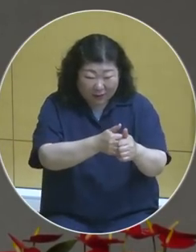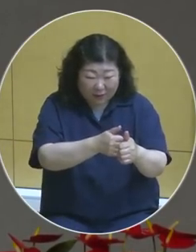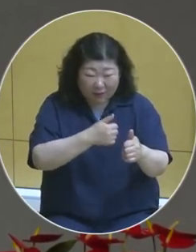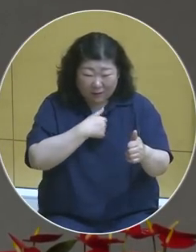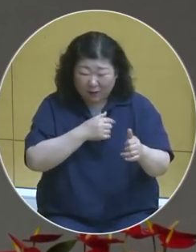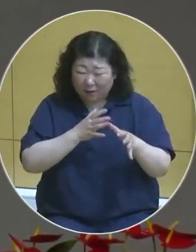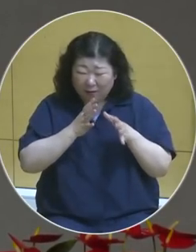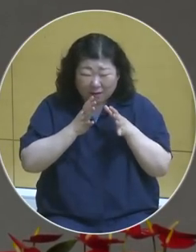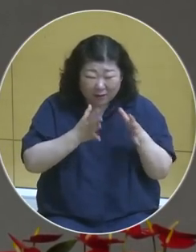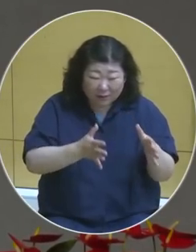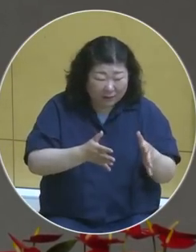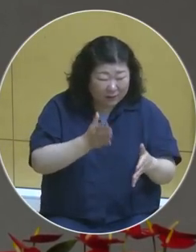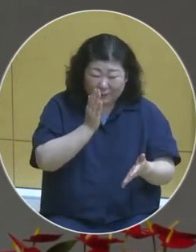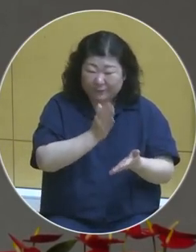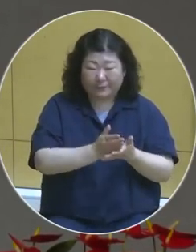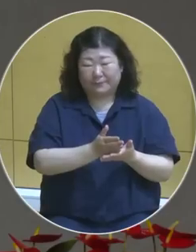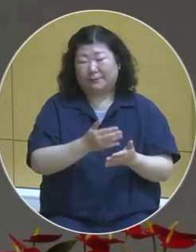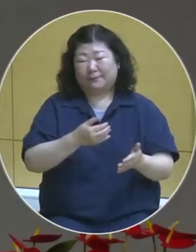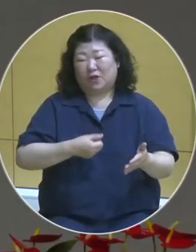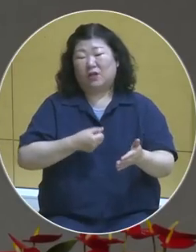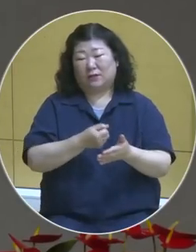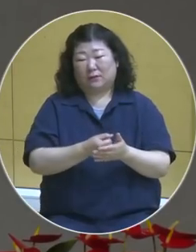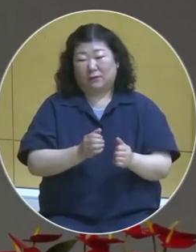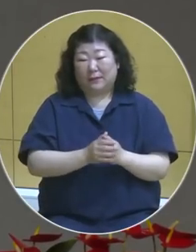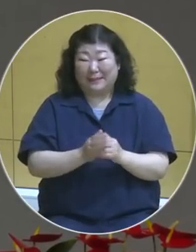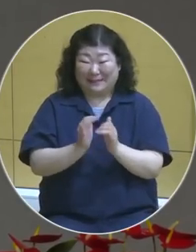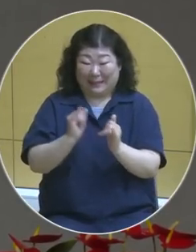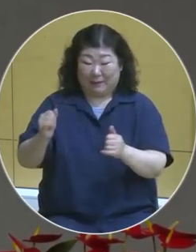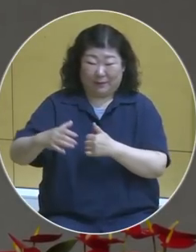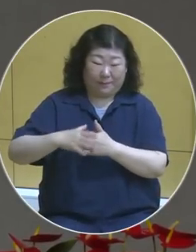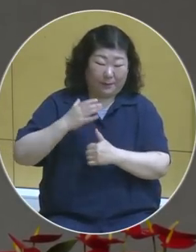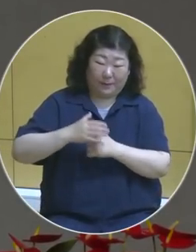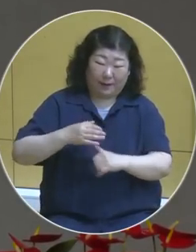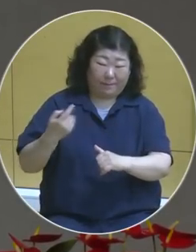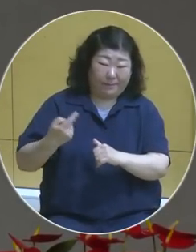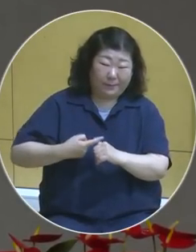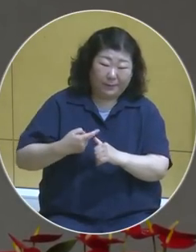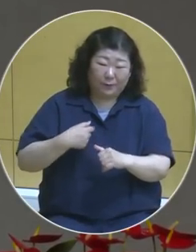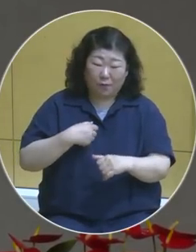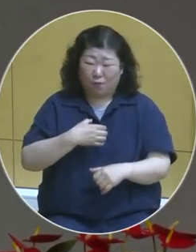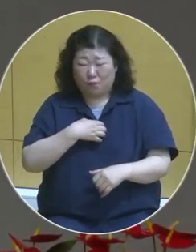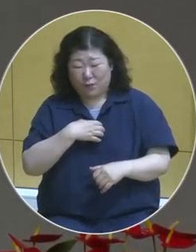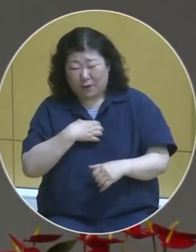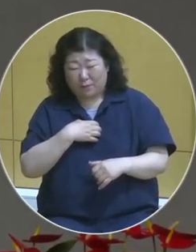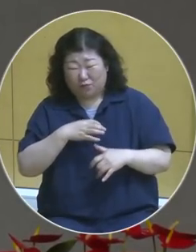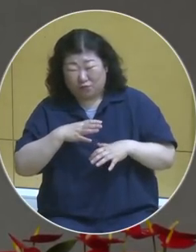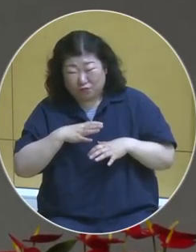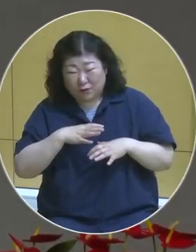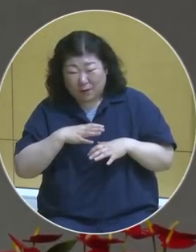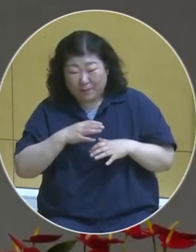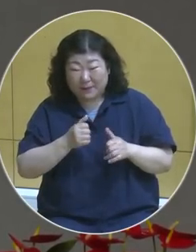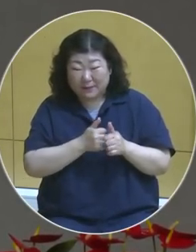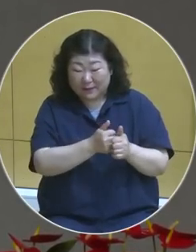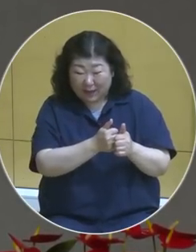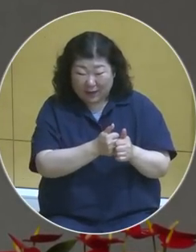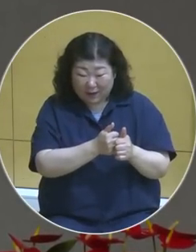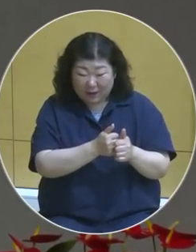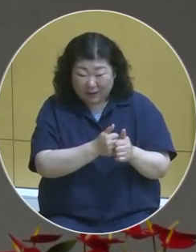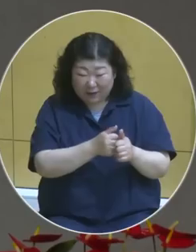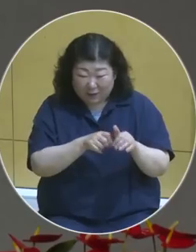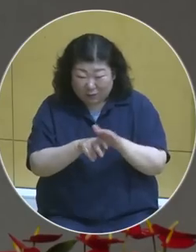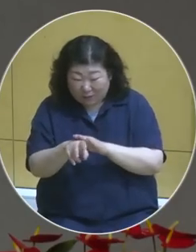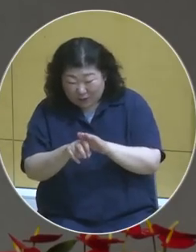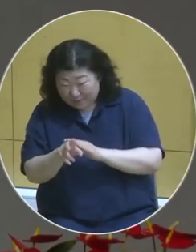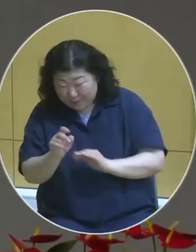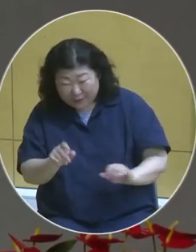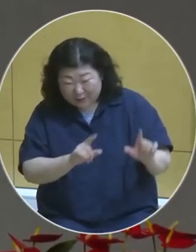두지 않겠습니다. 사람들의 비방과 그리고 나에게 오는 위협과 두려움을 따라서 나는 더 이상 살지 않겠습니다. 내